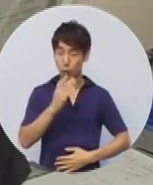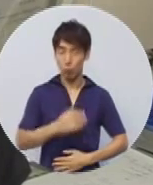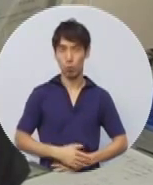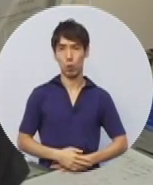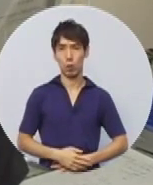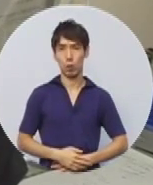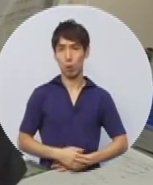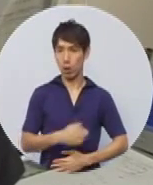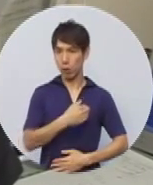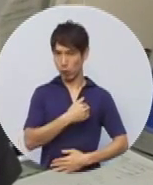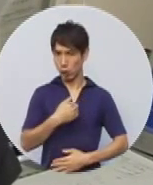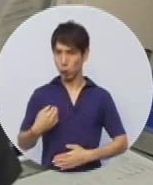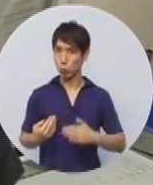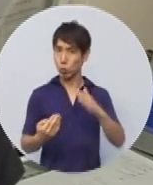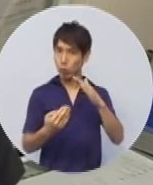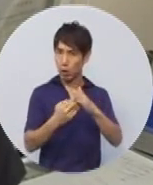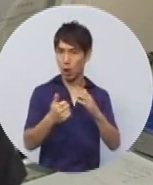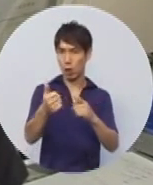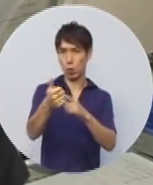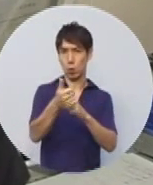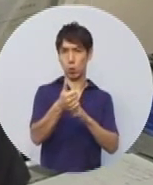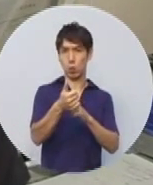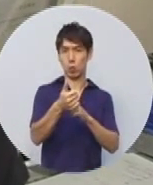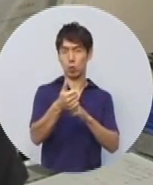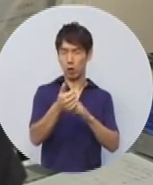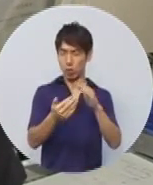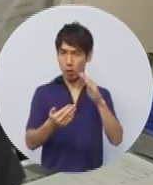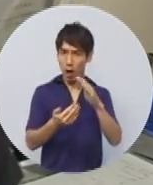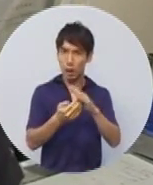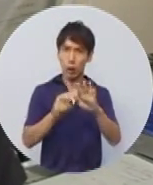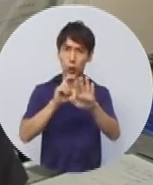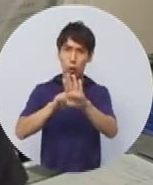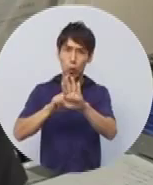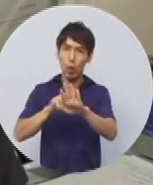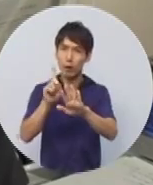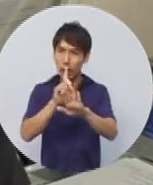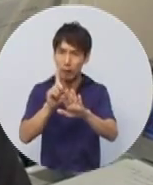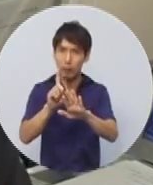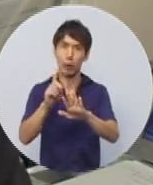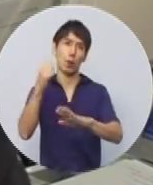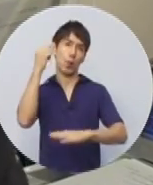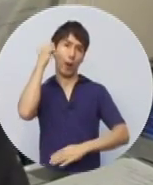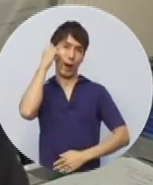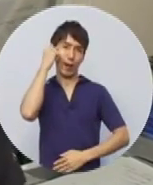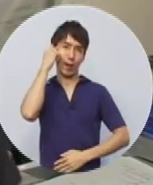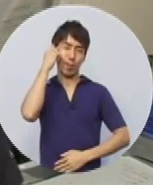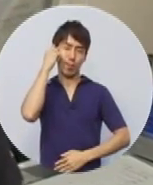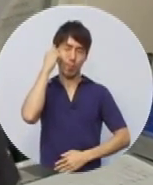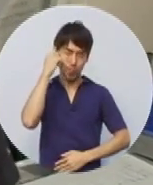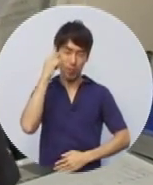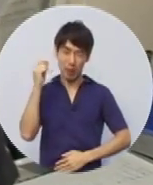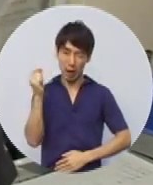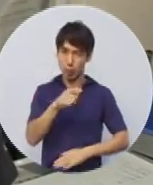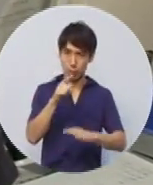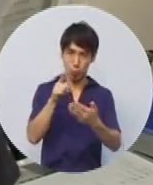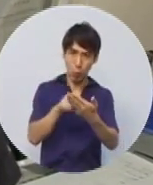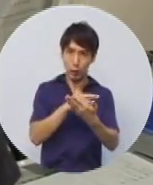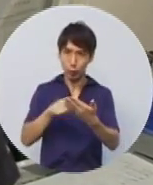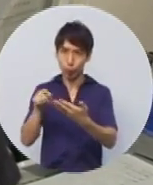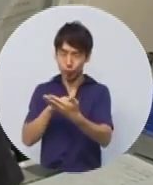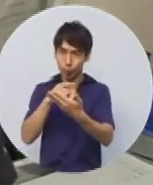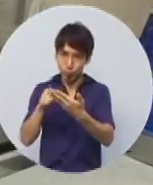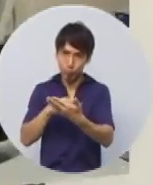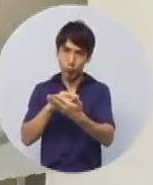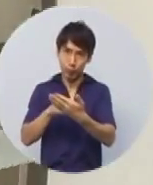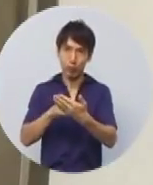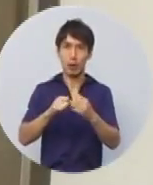そうですね、まあ、その人にとって最善と思われる処置を全速力でやることかなと思います。